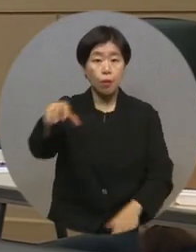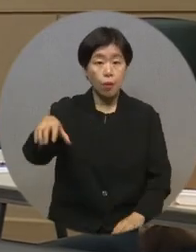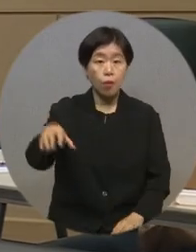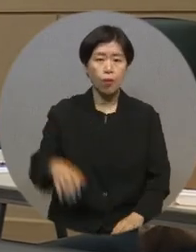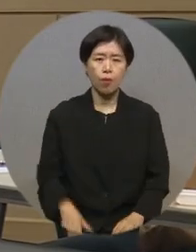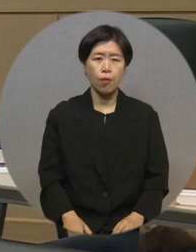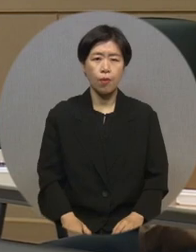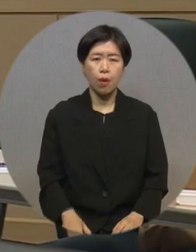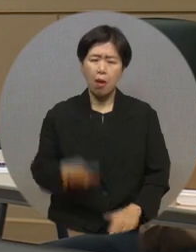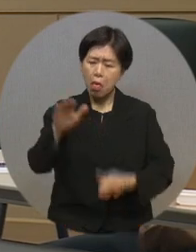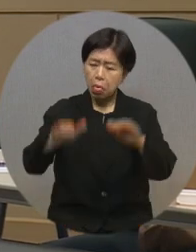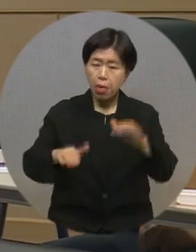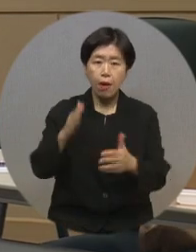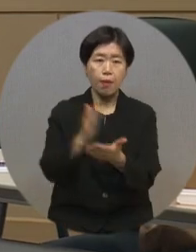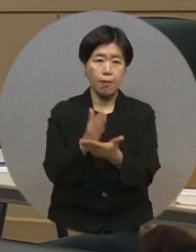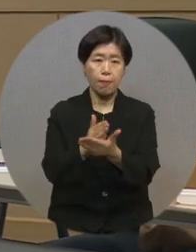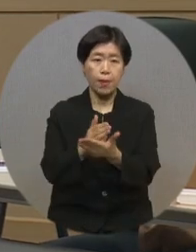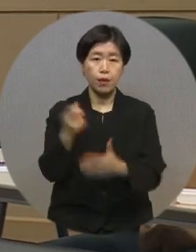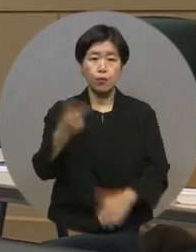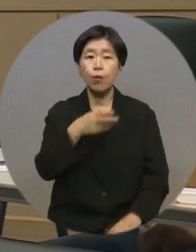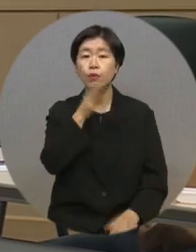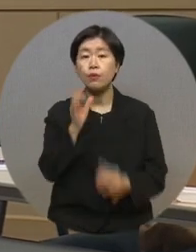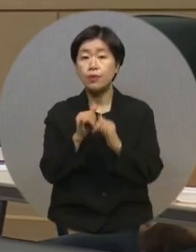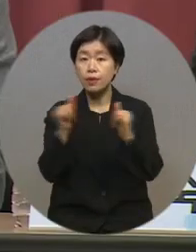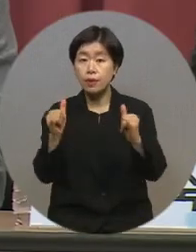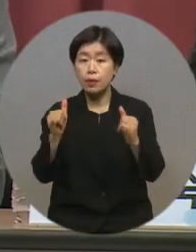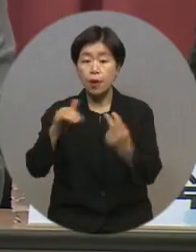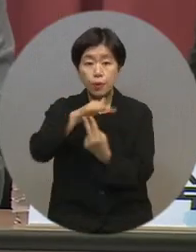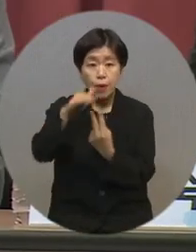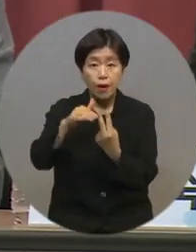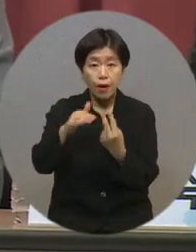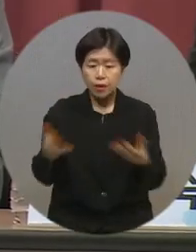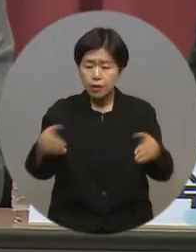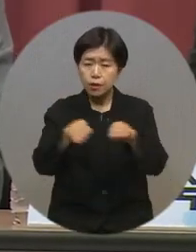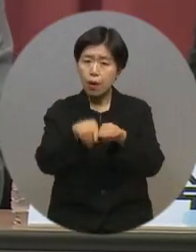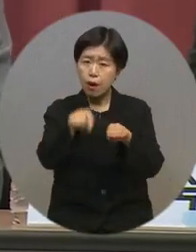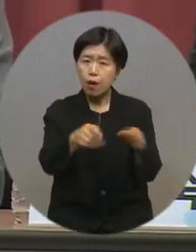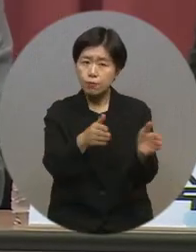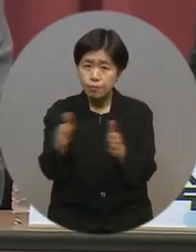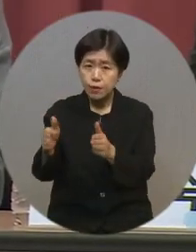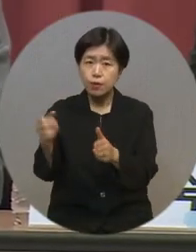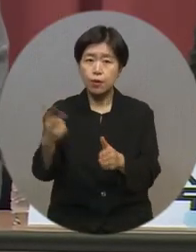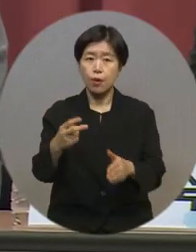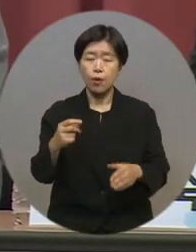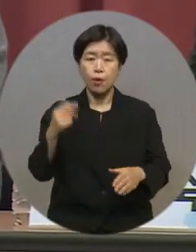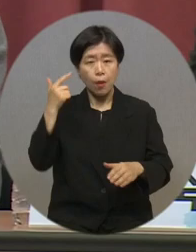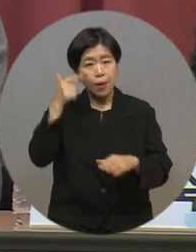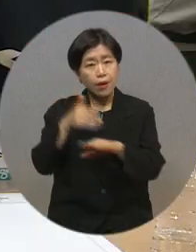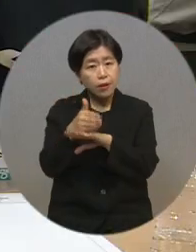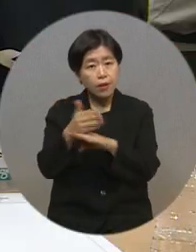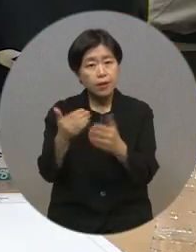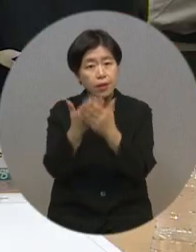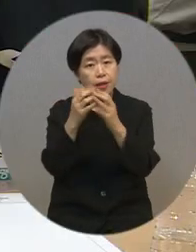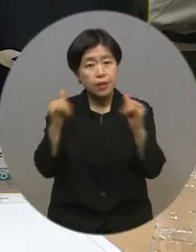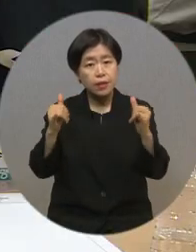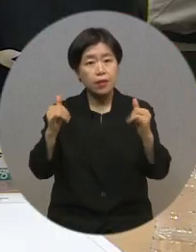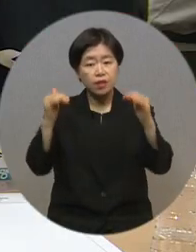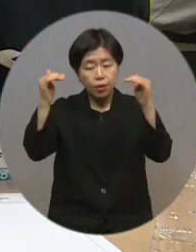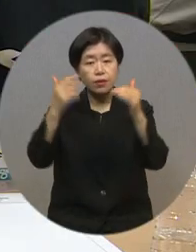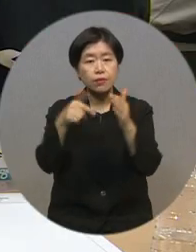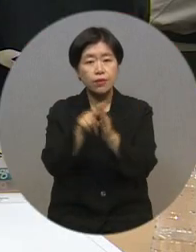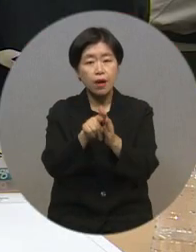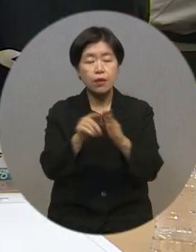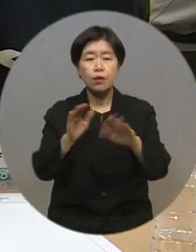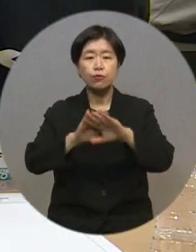개선, 장애 노인들의 요양기관 마련, 발달장애인 성인들을 위한 주간활동 서비스 확대 방안 마련과